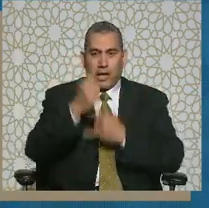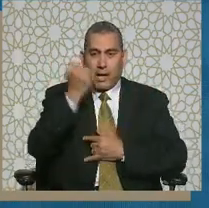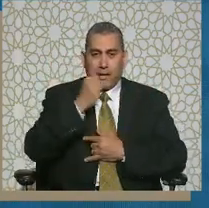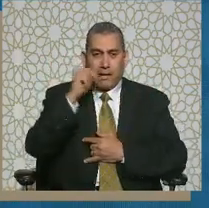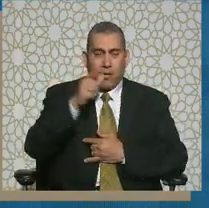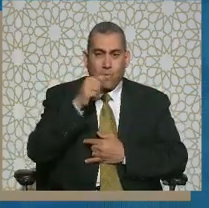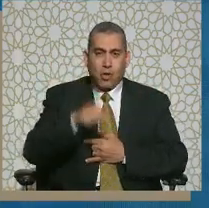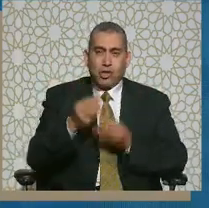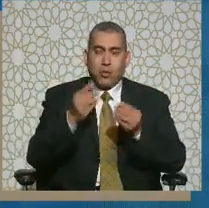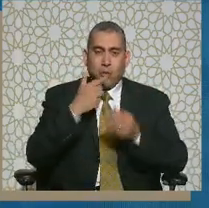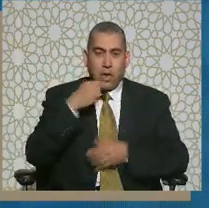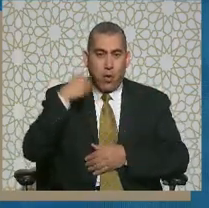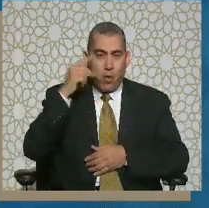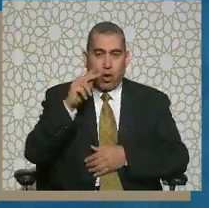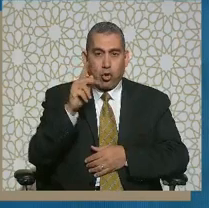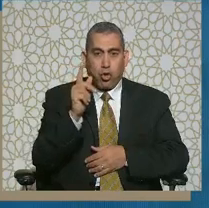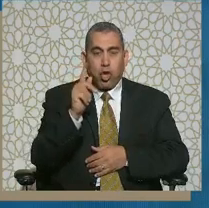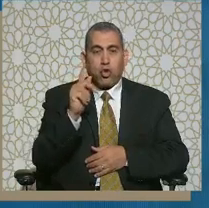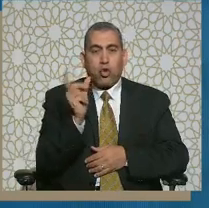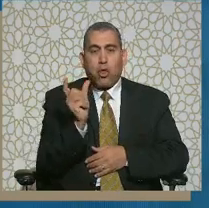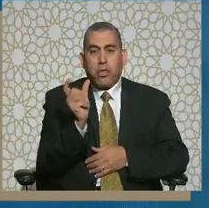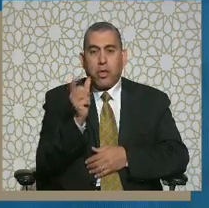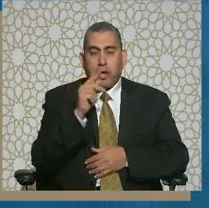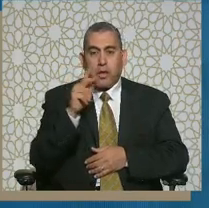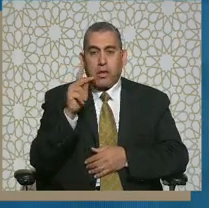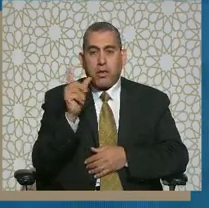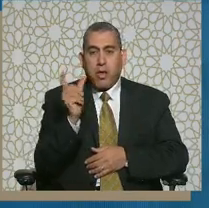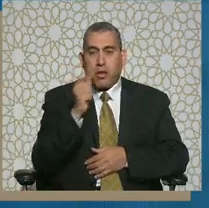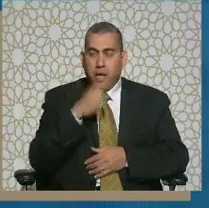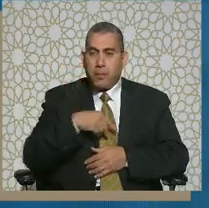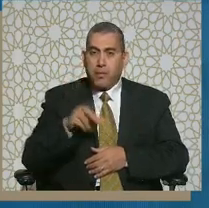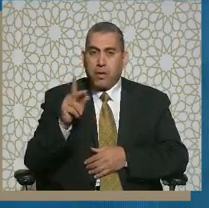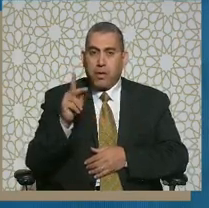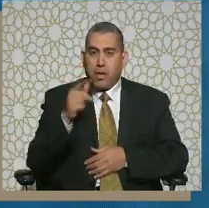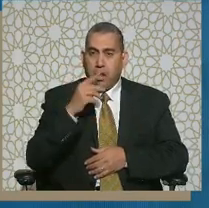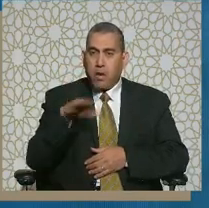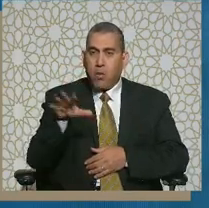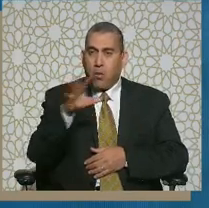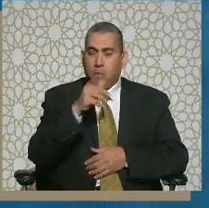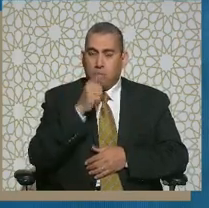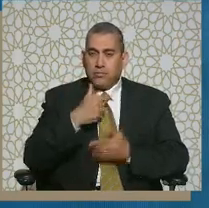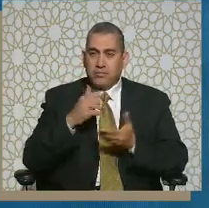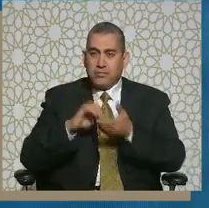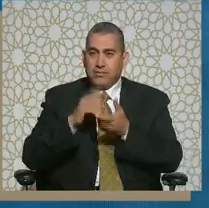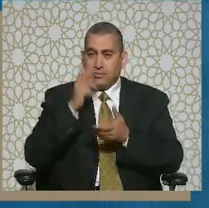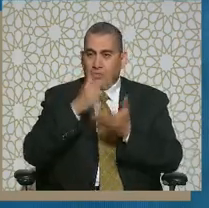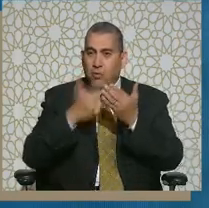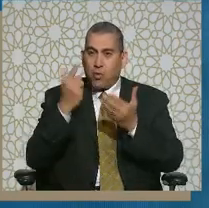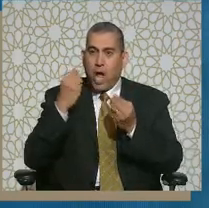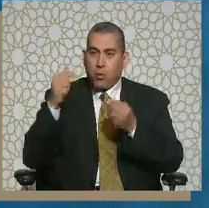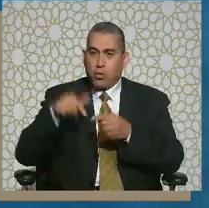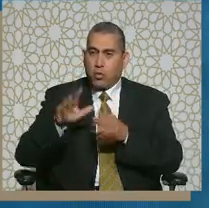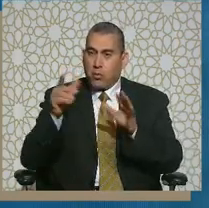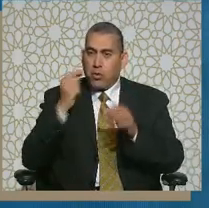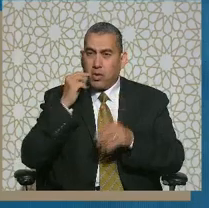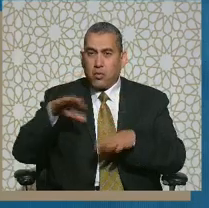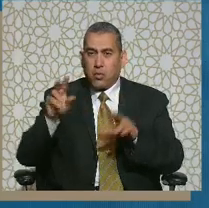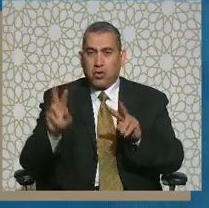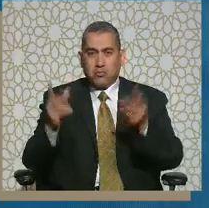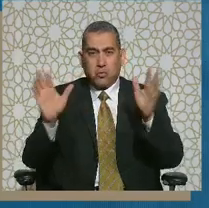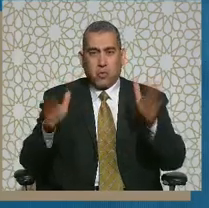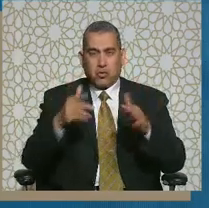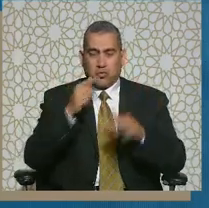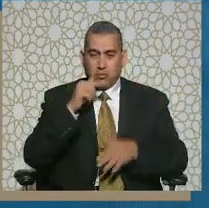كتير من الناس بيظن ان العلاقات الحقيقيه المتينه خلاص ما مش موجوده واللي نقدر نحس